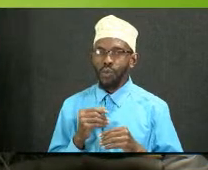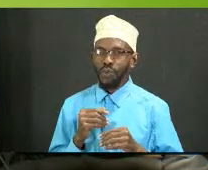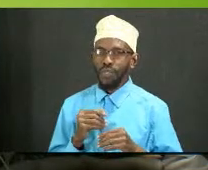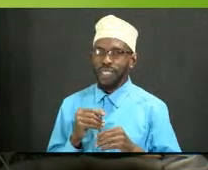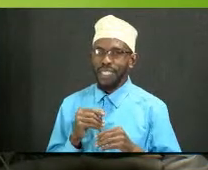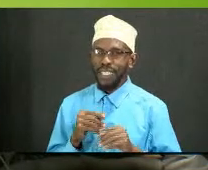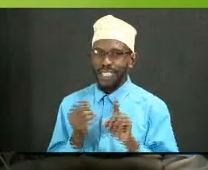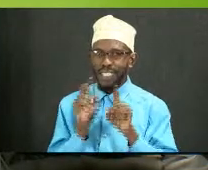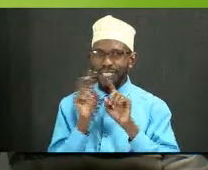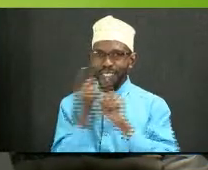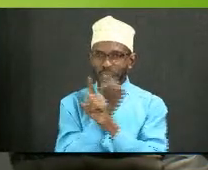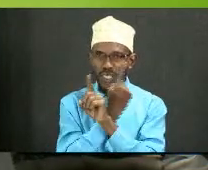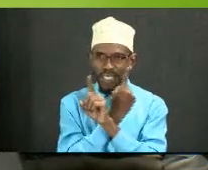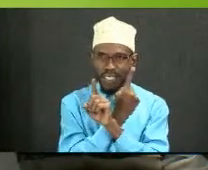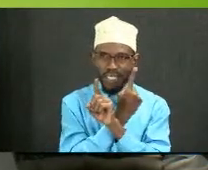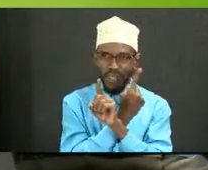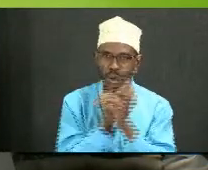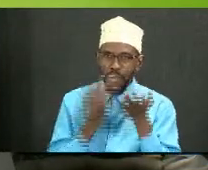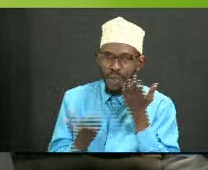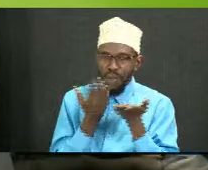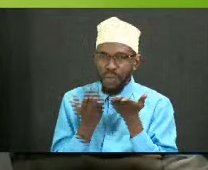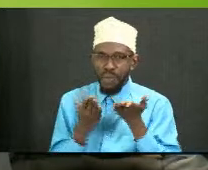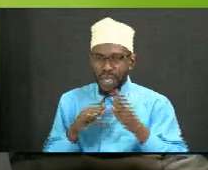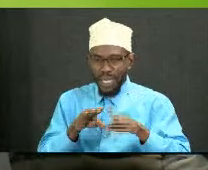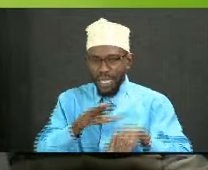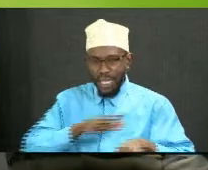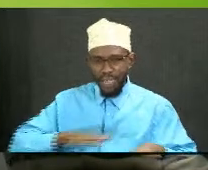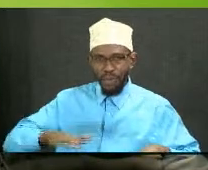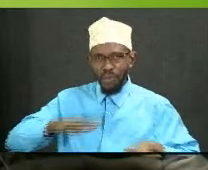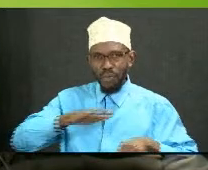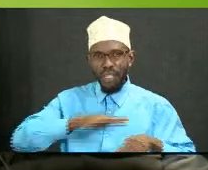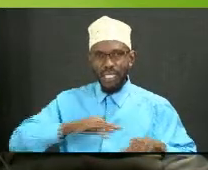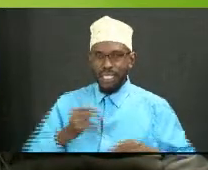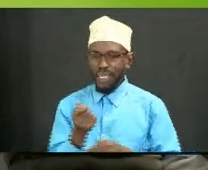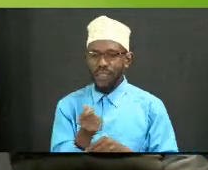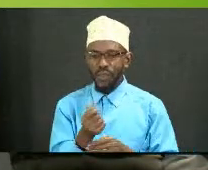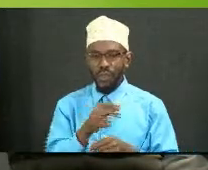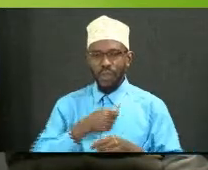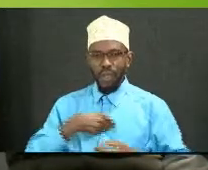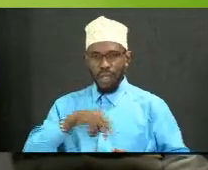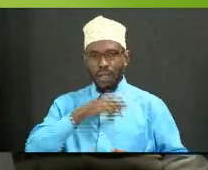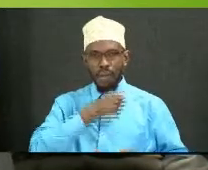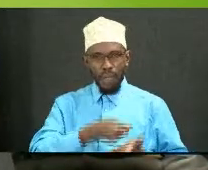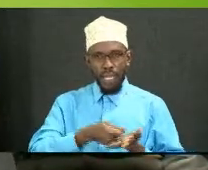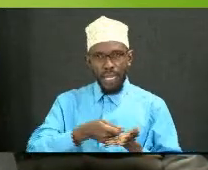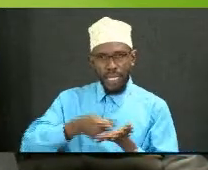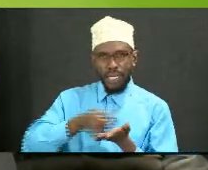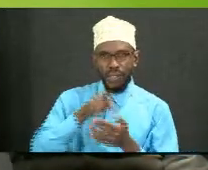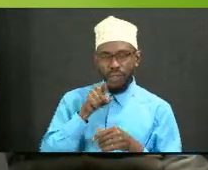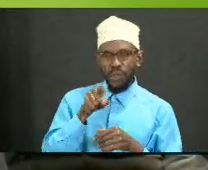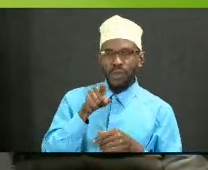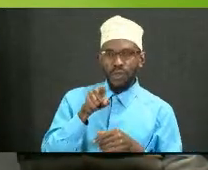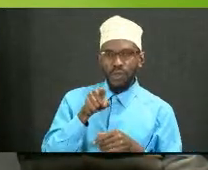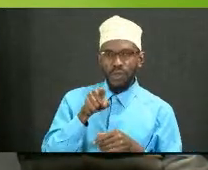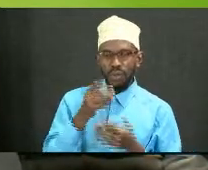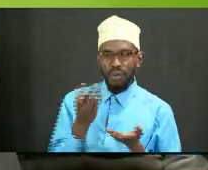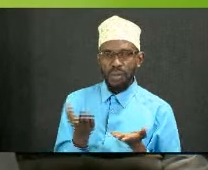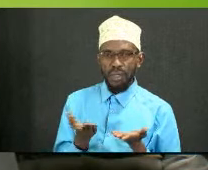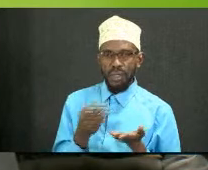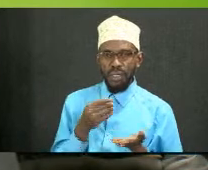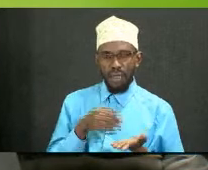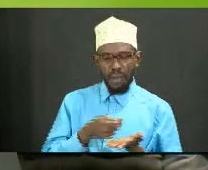ya ubadhirifu mwingi, pengine watu mtaani usema tumia pesa ikuzoea. Hii pesa sahi haina